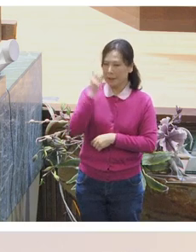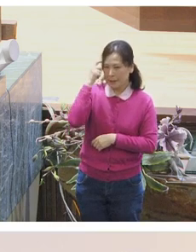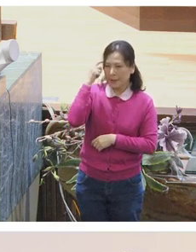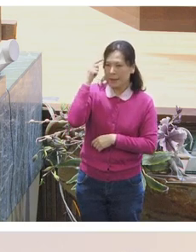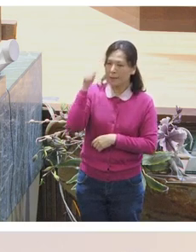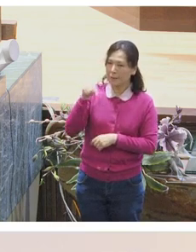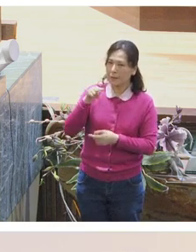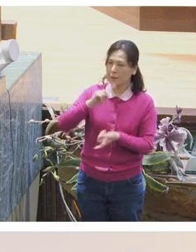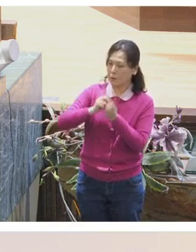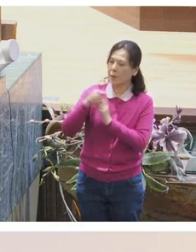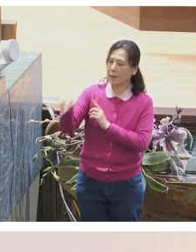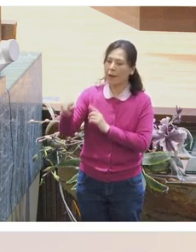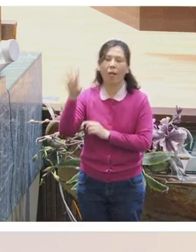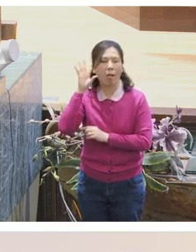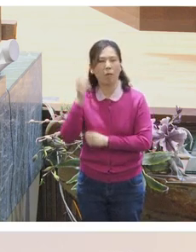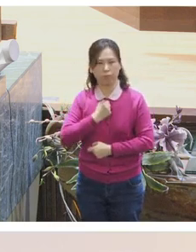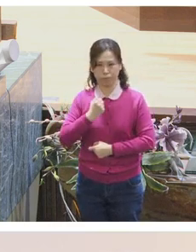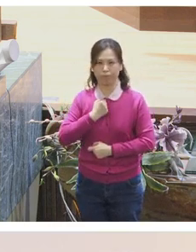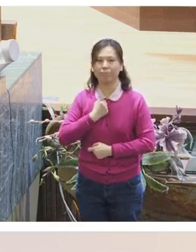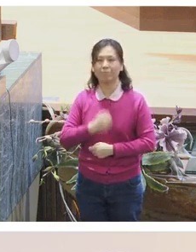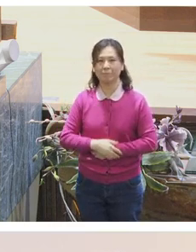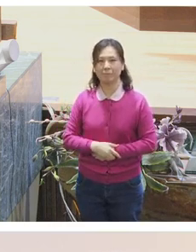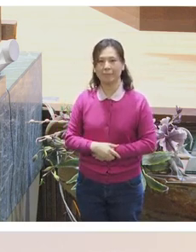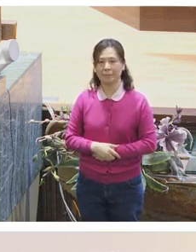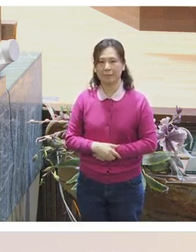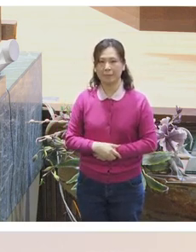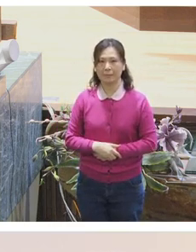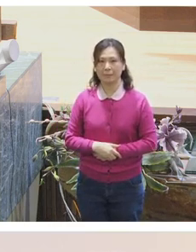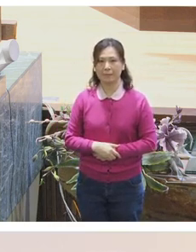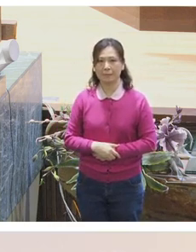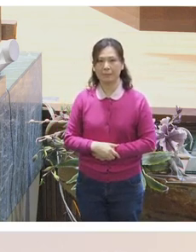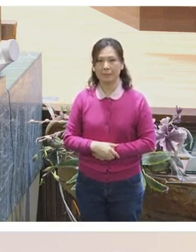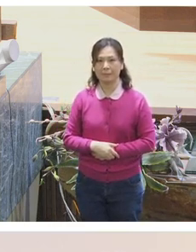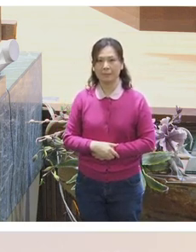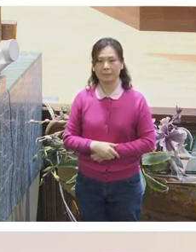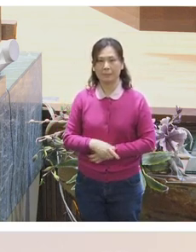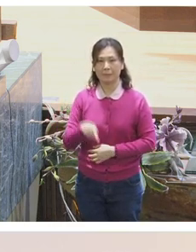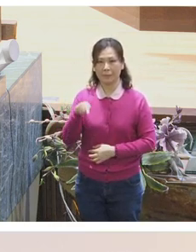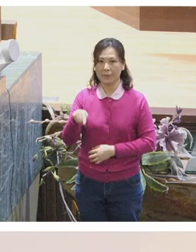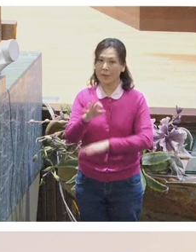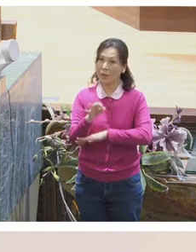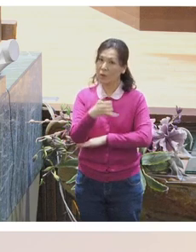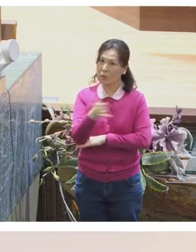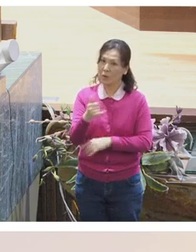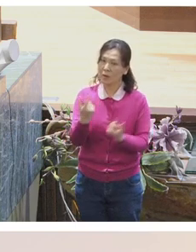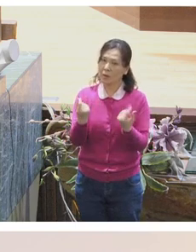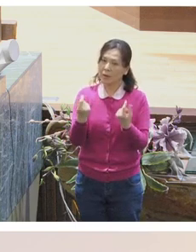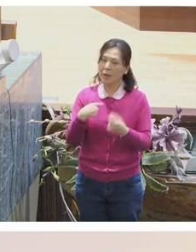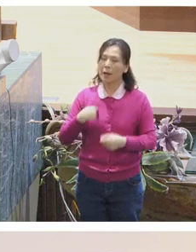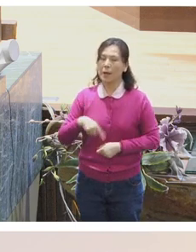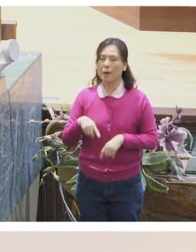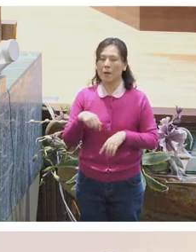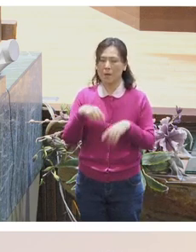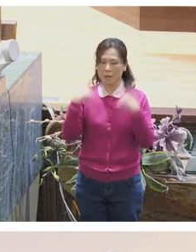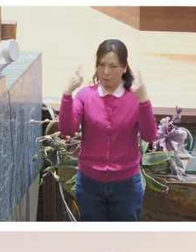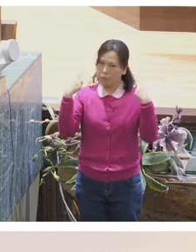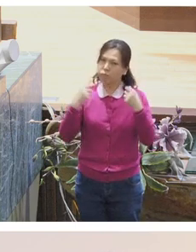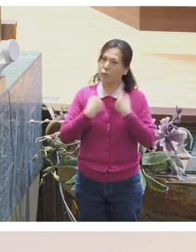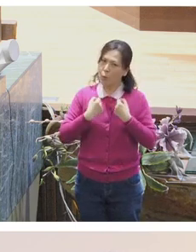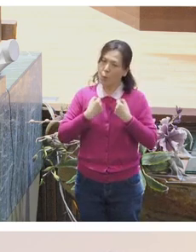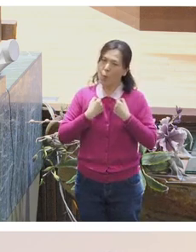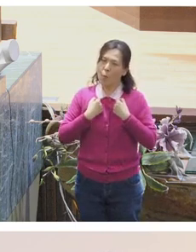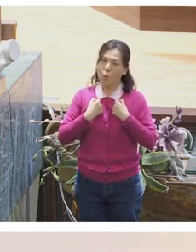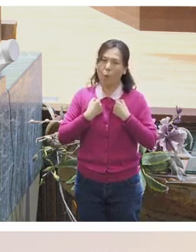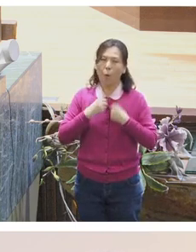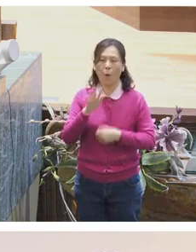对方听得懂的话。好，那这个这种东西，作为一个学者，我也经常在练习，因为我在一